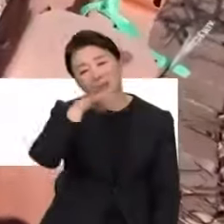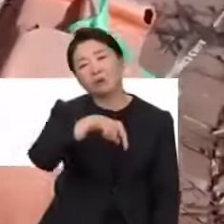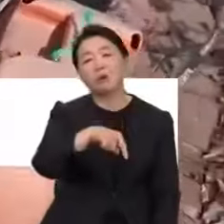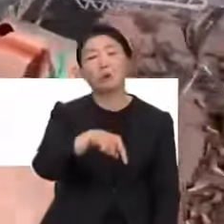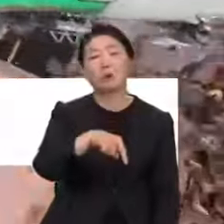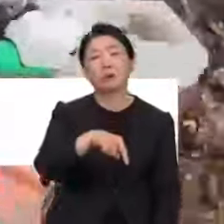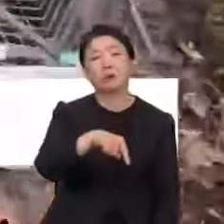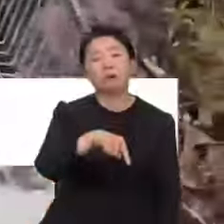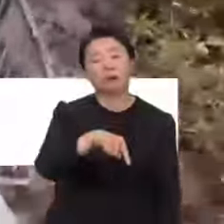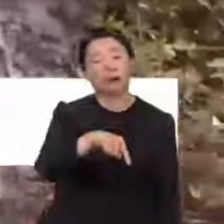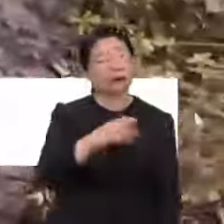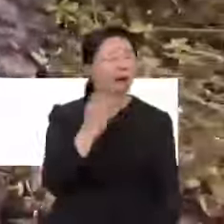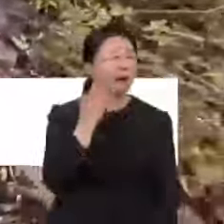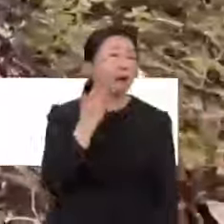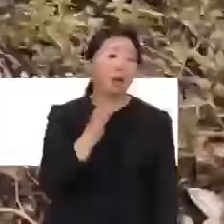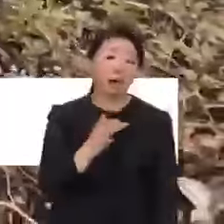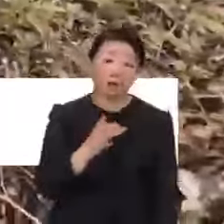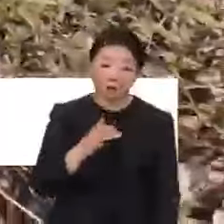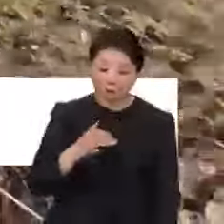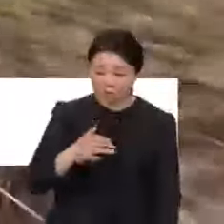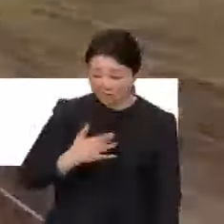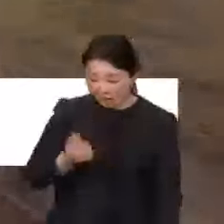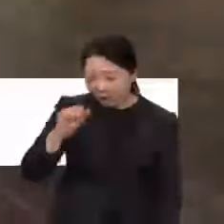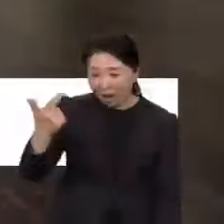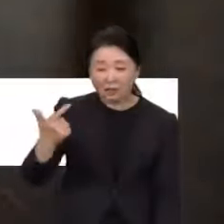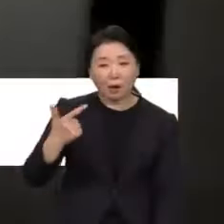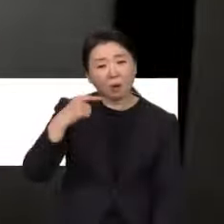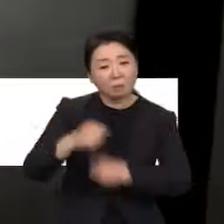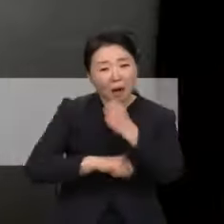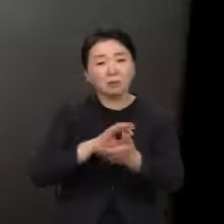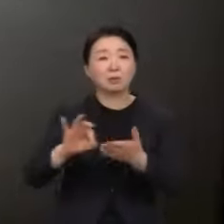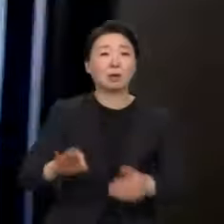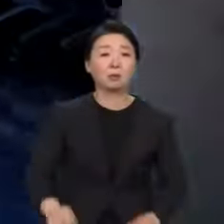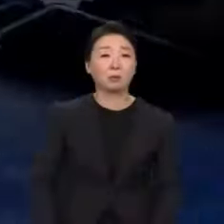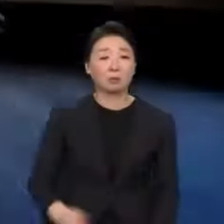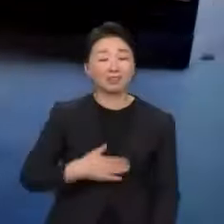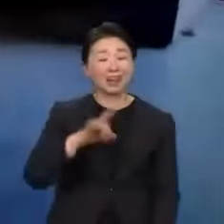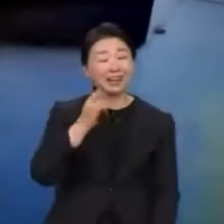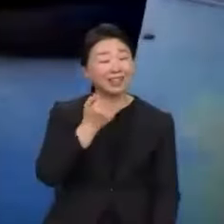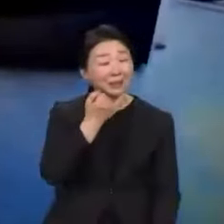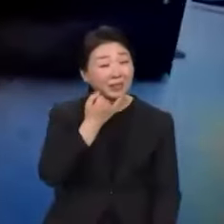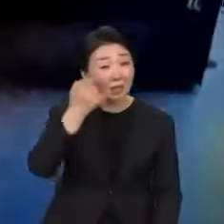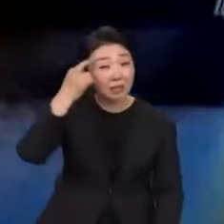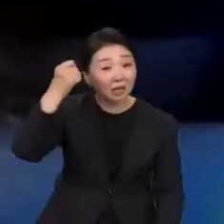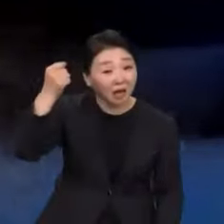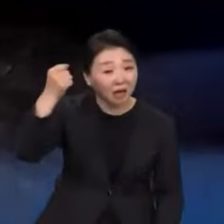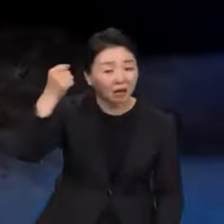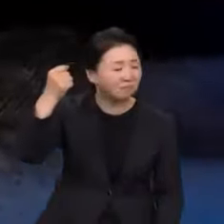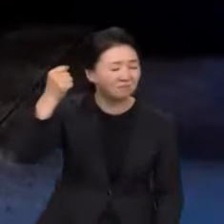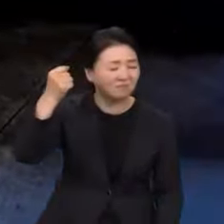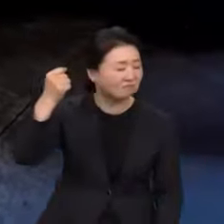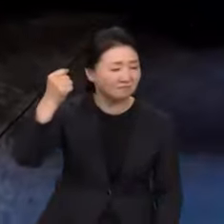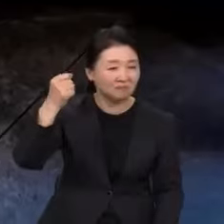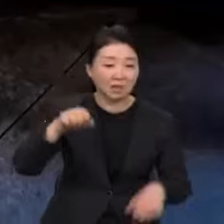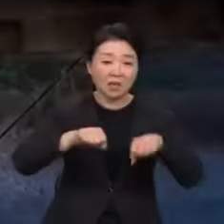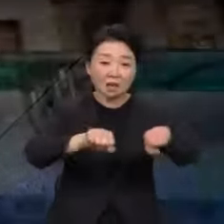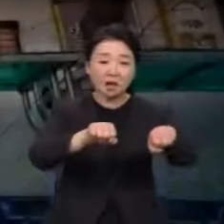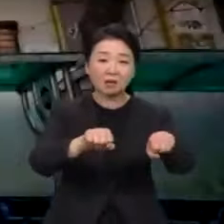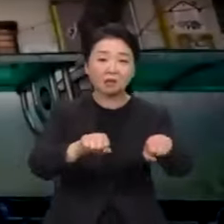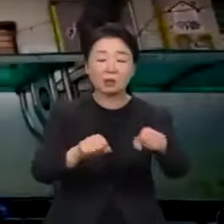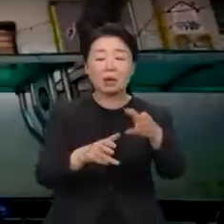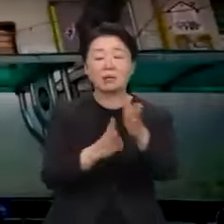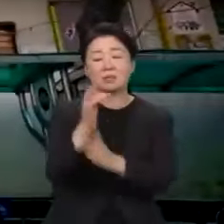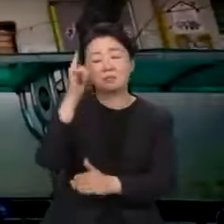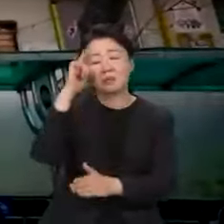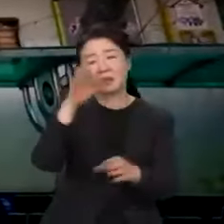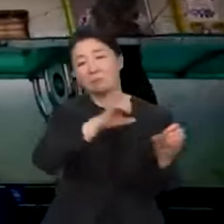있고 자기 게 아닌데 왜 그렇게 쓸까라는 생각. 나 하나쯤 괜찮겠지 하는 생각에 카트와 함께